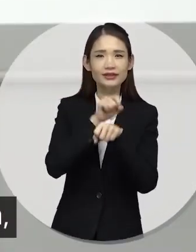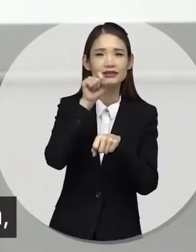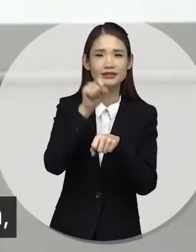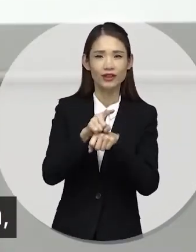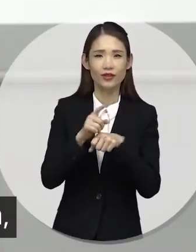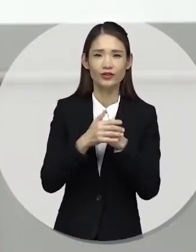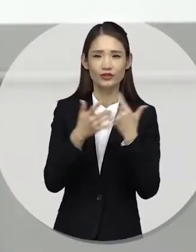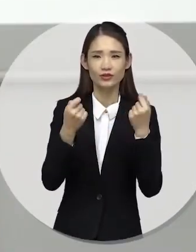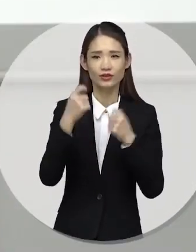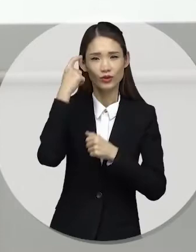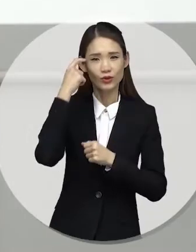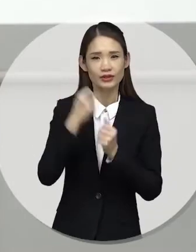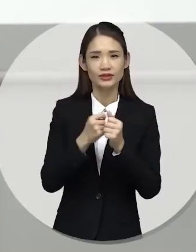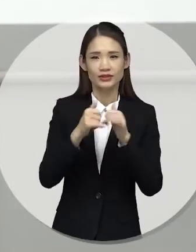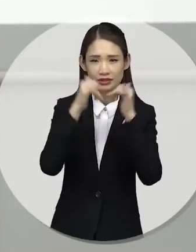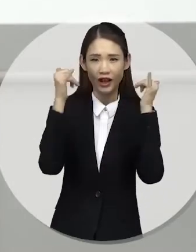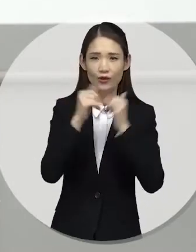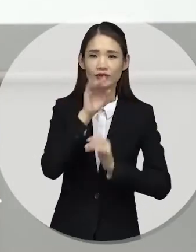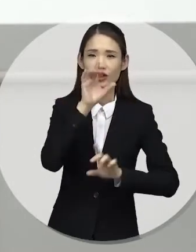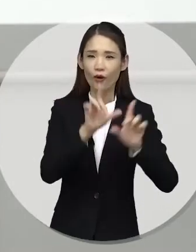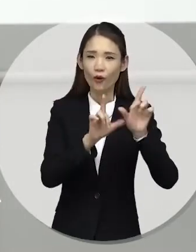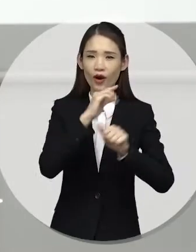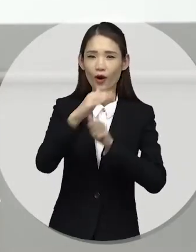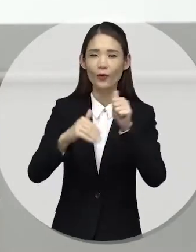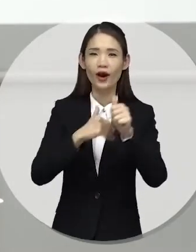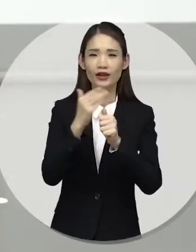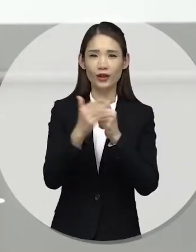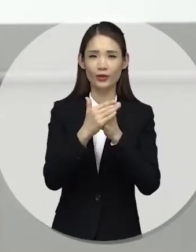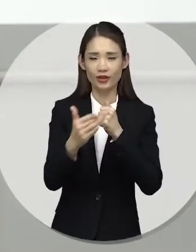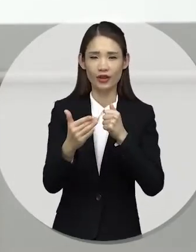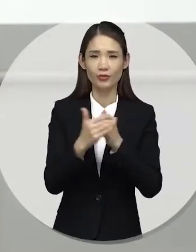수도 있고 그리고 사회적 현상이나